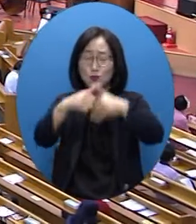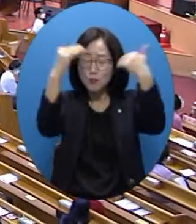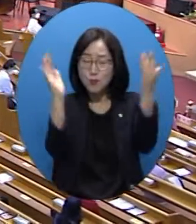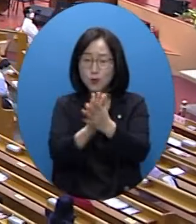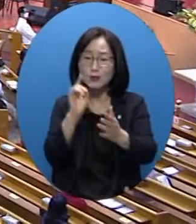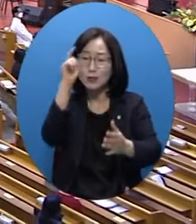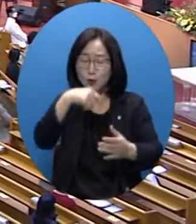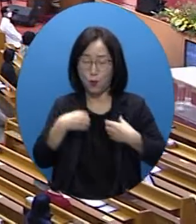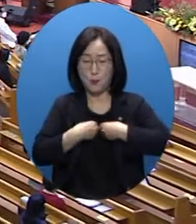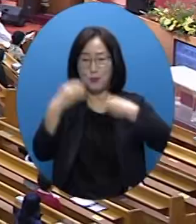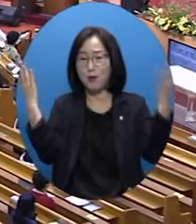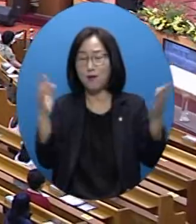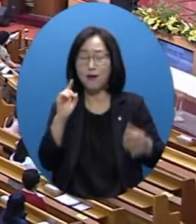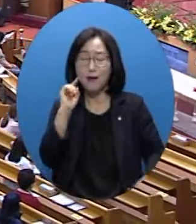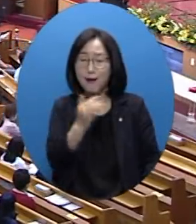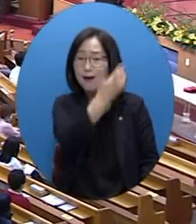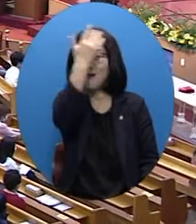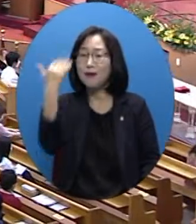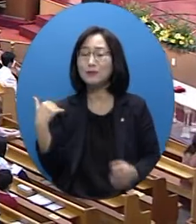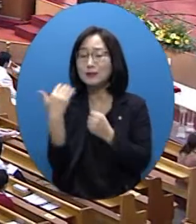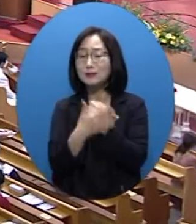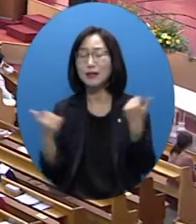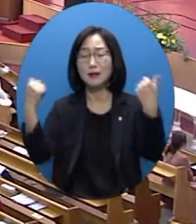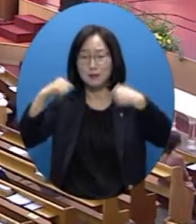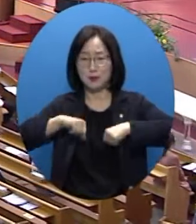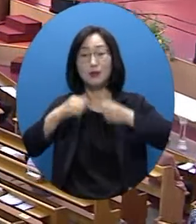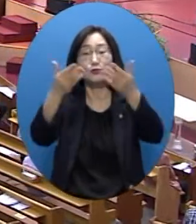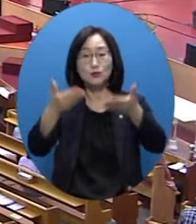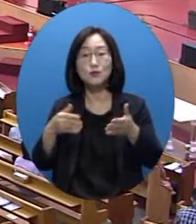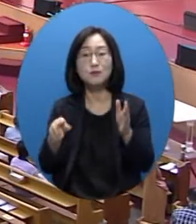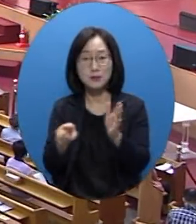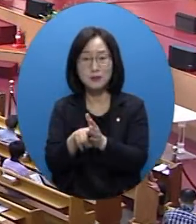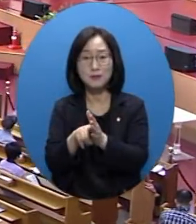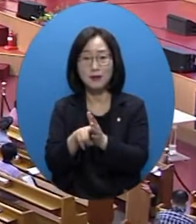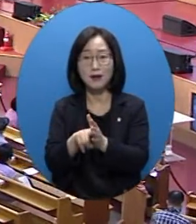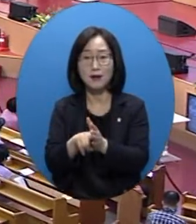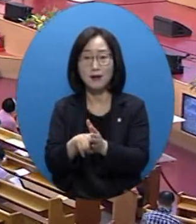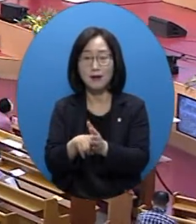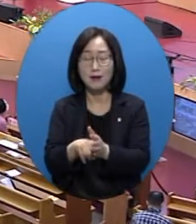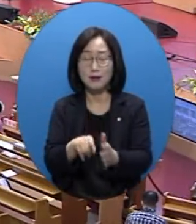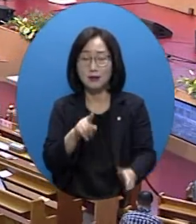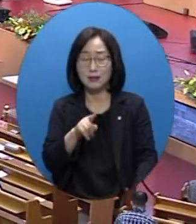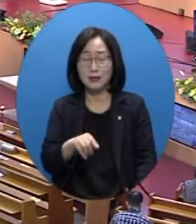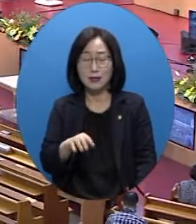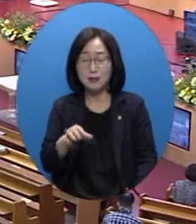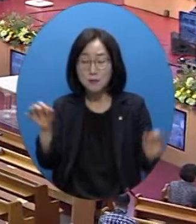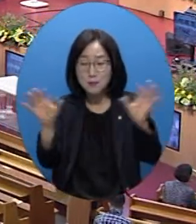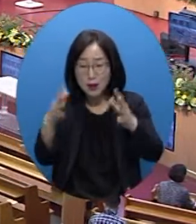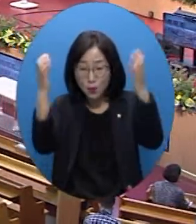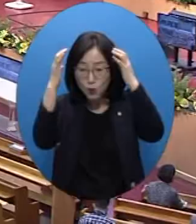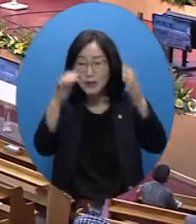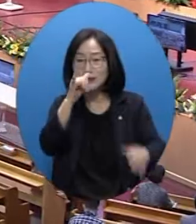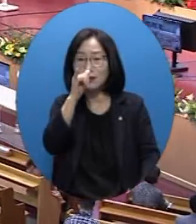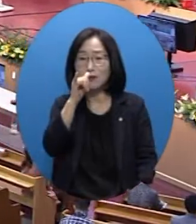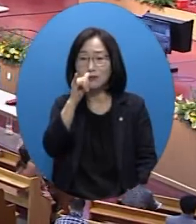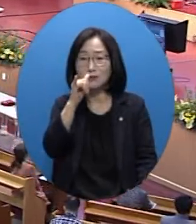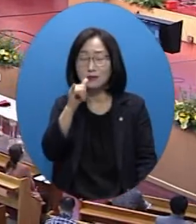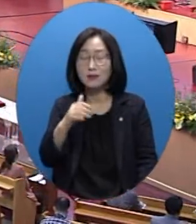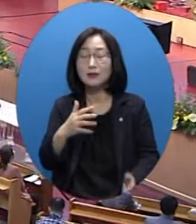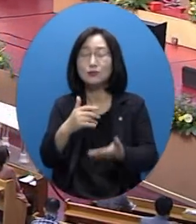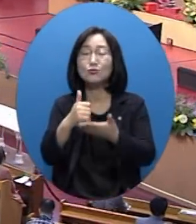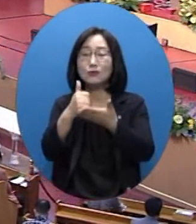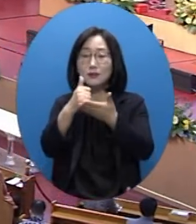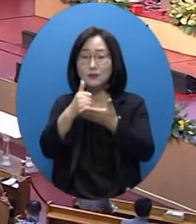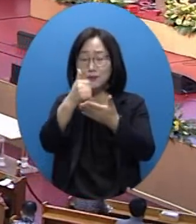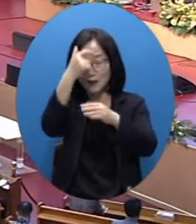옷을 벗겨주시고 아름다운 은혜의 옷을 입혀주시는 것입니다. 잠시 고난의 때가 있었지만은 주님께서